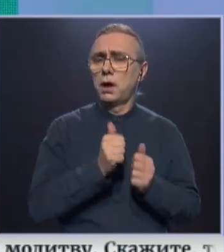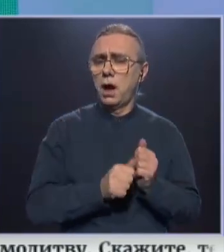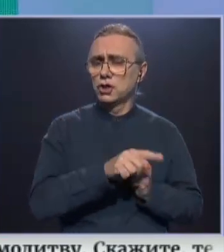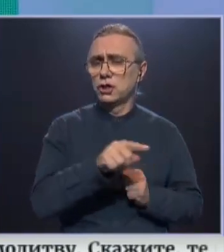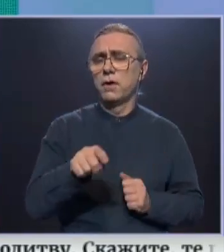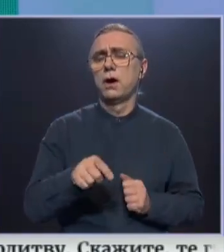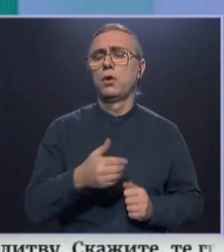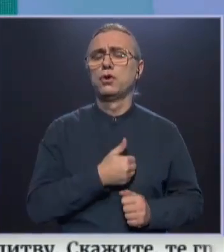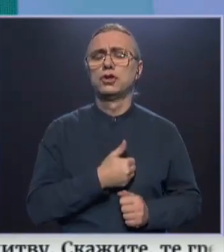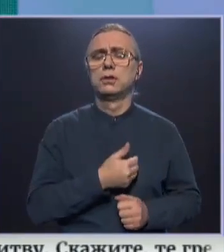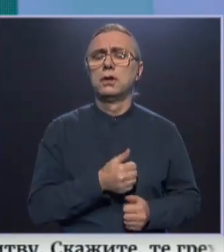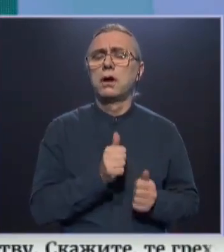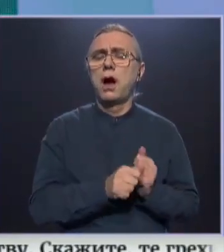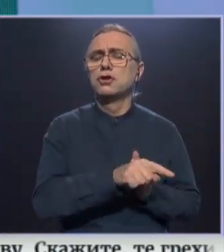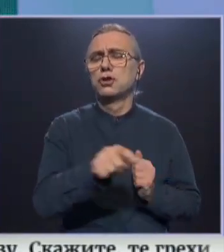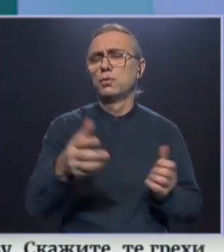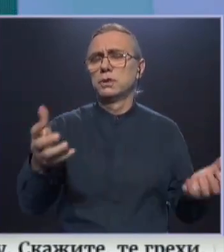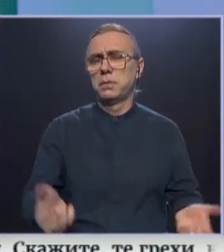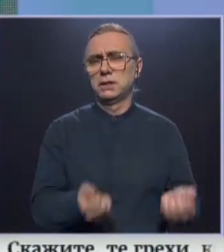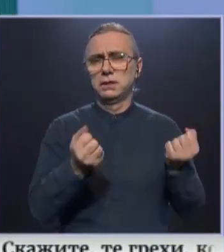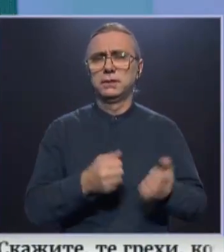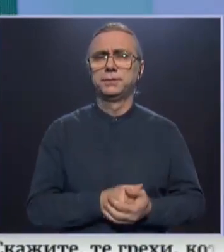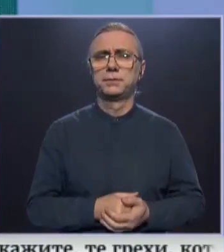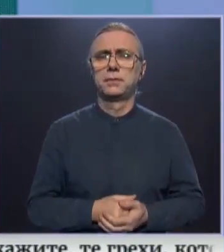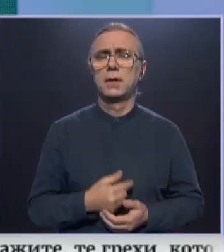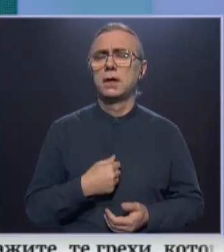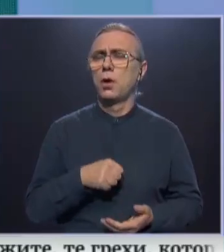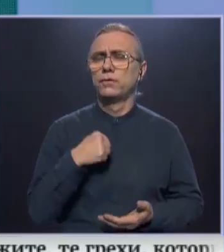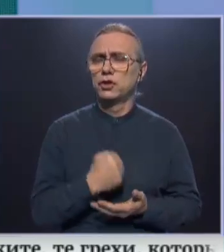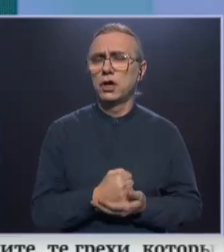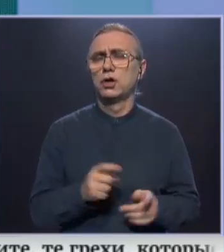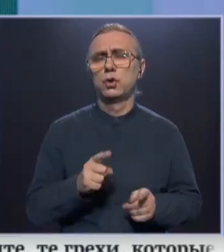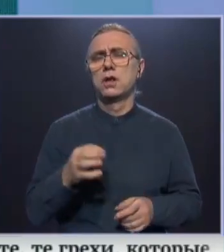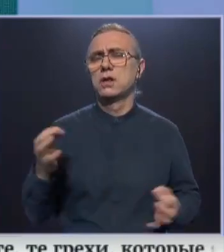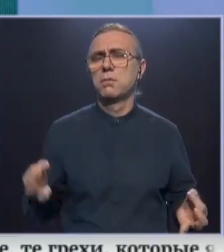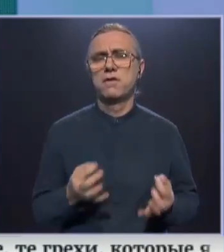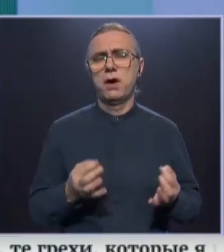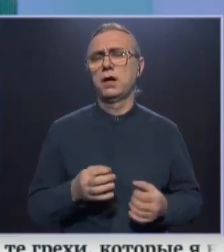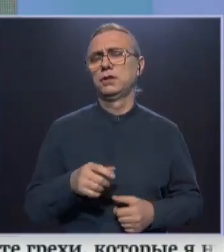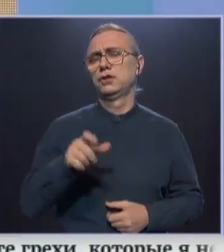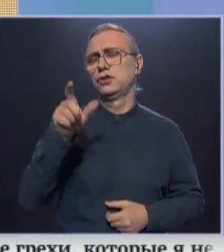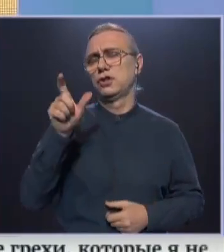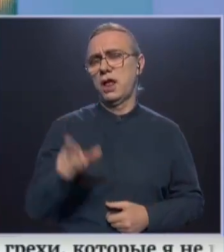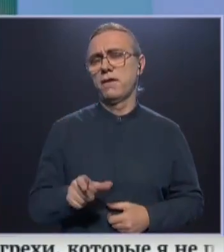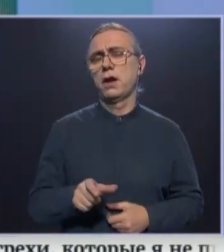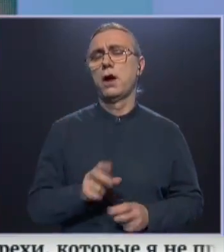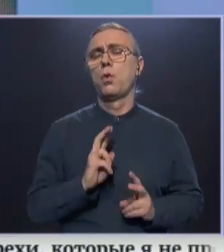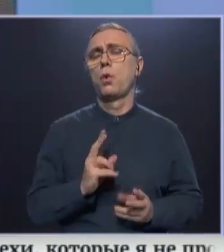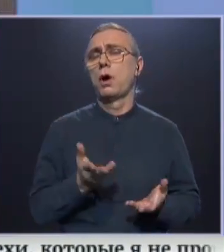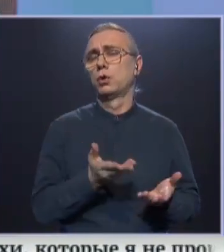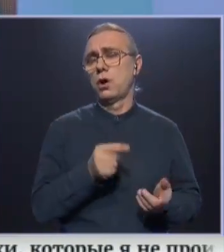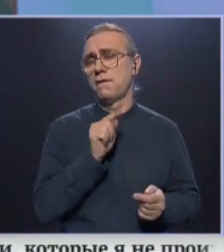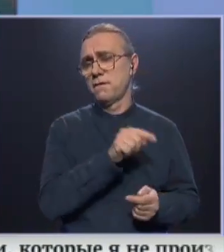каждому спасения. И дальше я утверждаю, что не бывает человека все безупречно, безоблачно всю